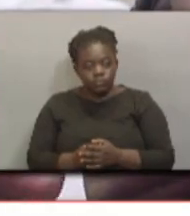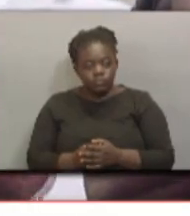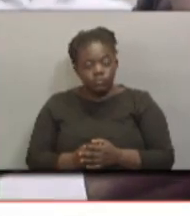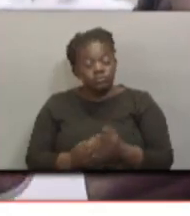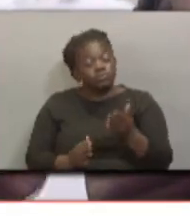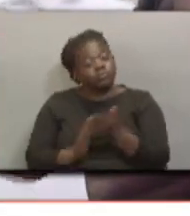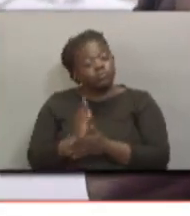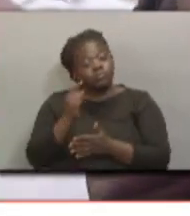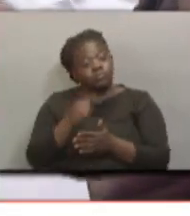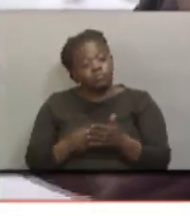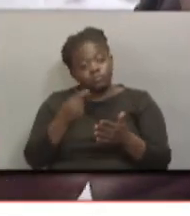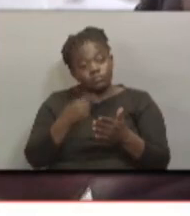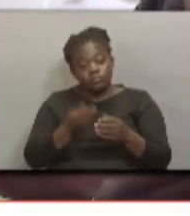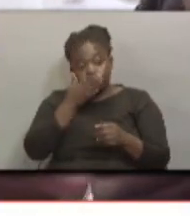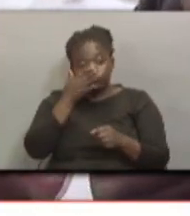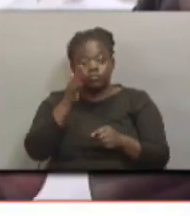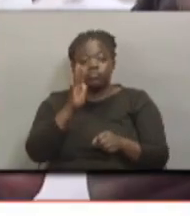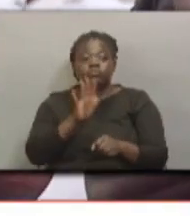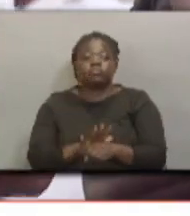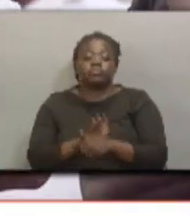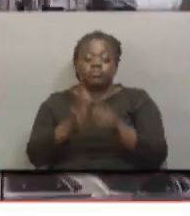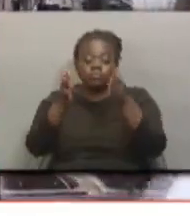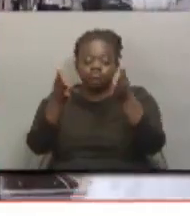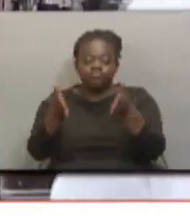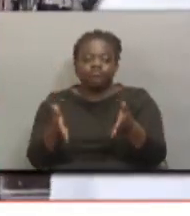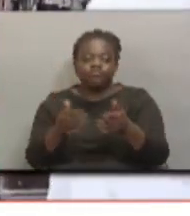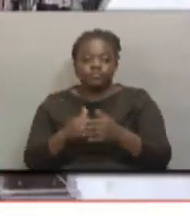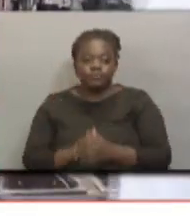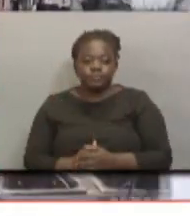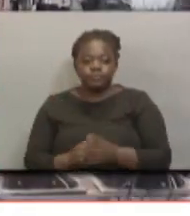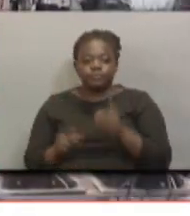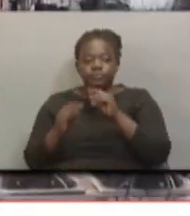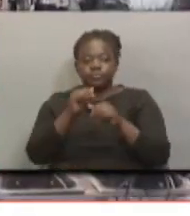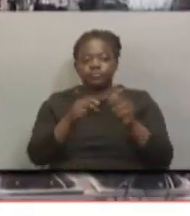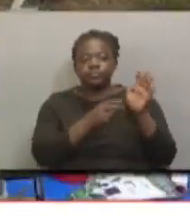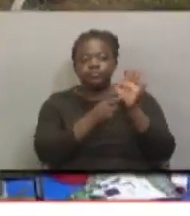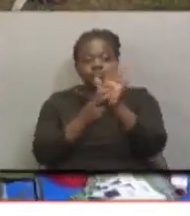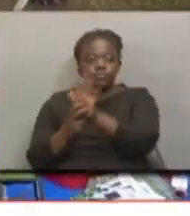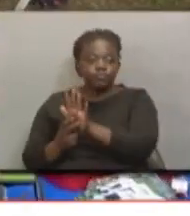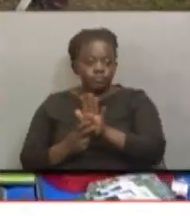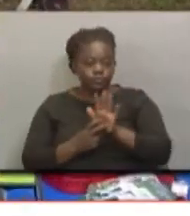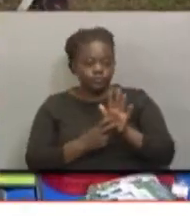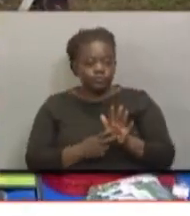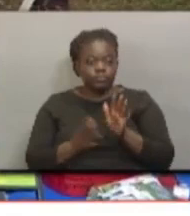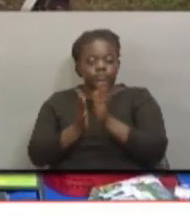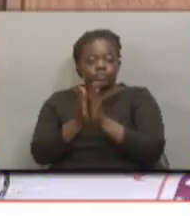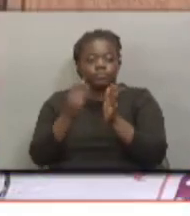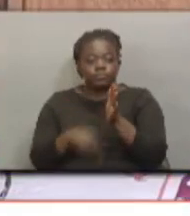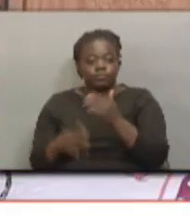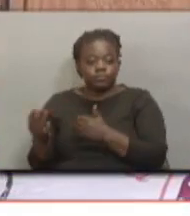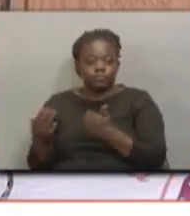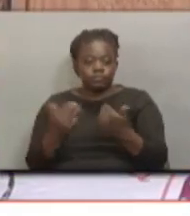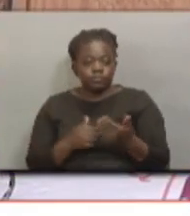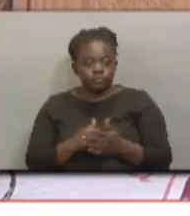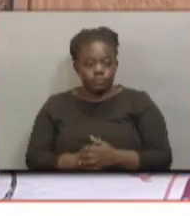ekyamazima kiri kyetwasuuliza kyonna tukirina. Ogeddeko n'abamu ku booleseza ne batubulira ku bintu bye baleese.